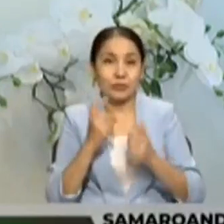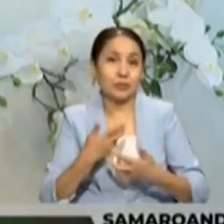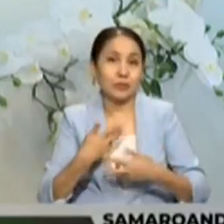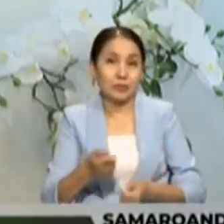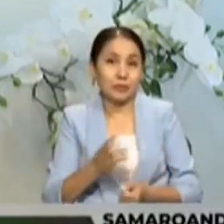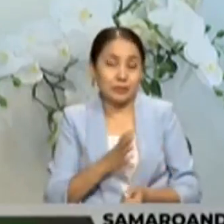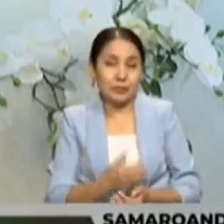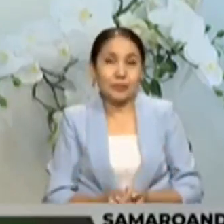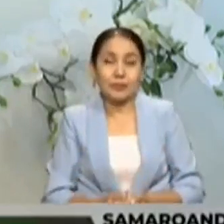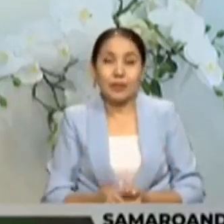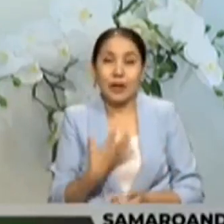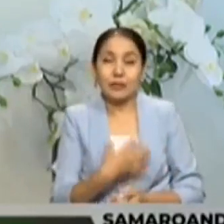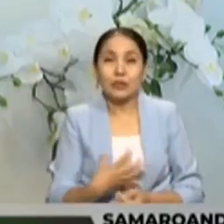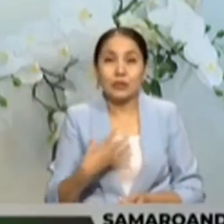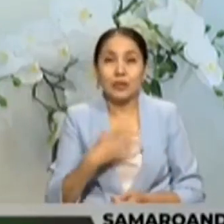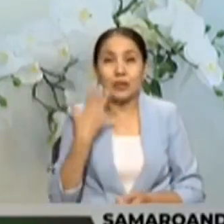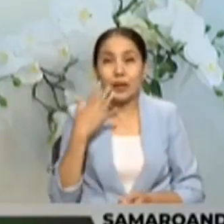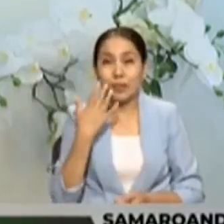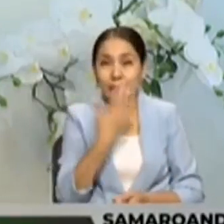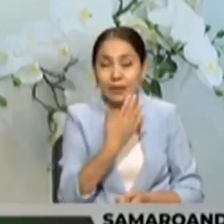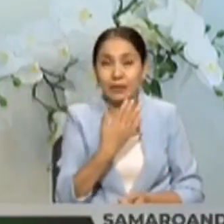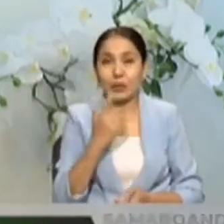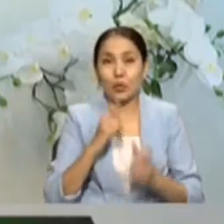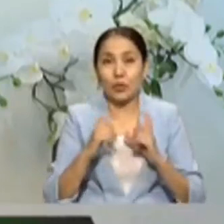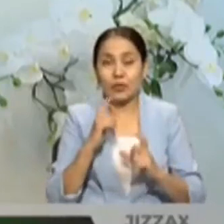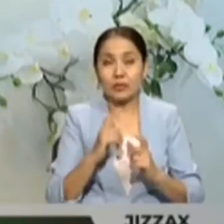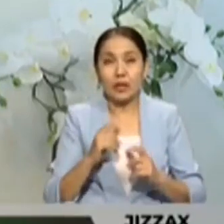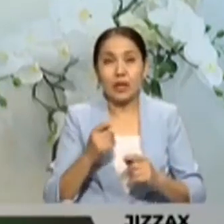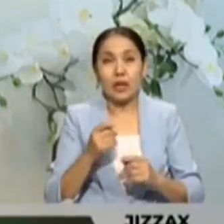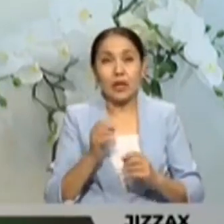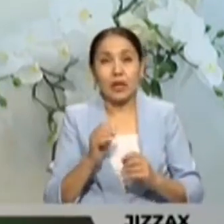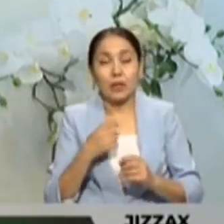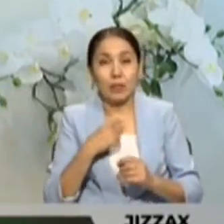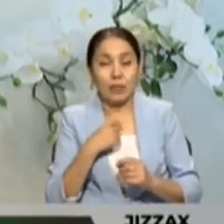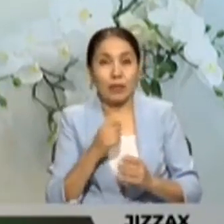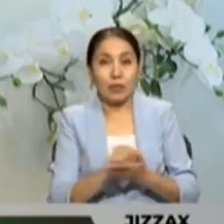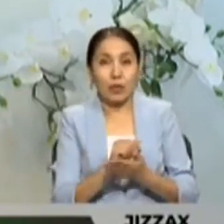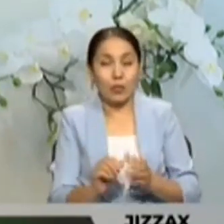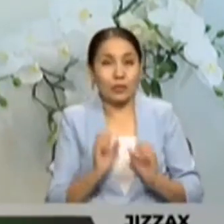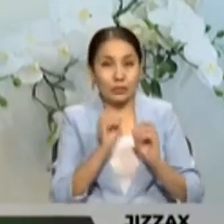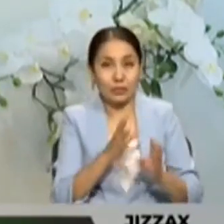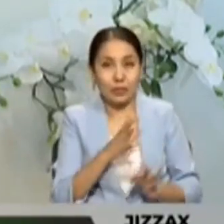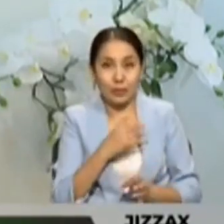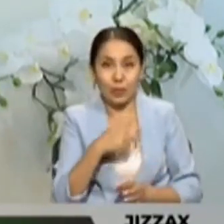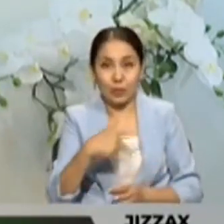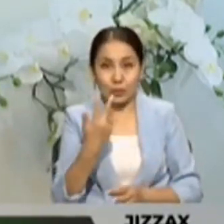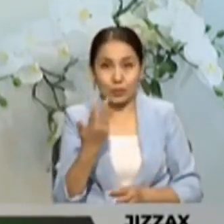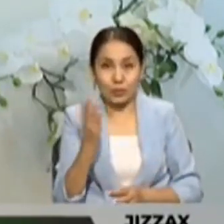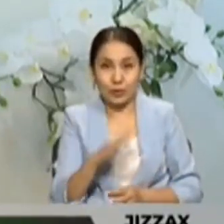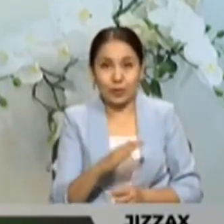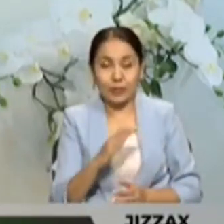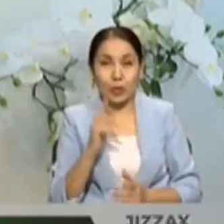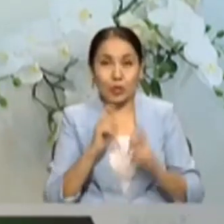qilindim. Asosan Amerika Qo'shma Shtatlari universitetlariga topshirgan bo'lsam, ulardan 33 ta